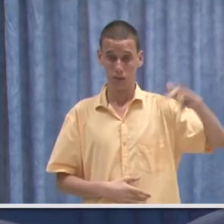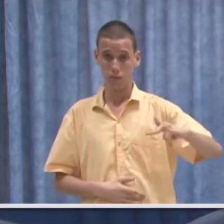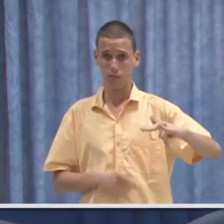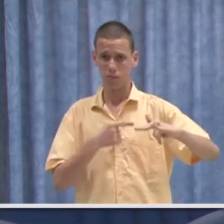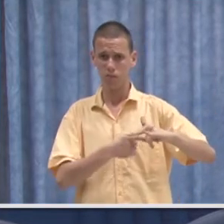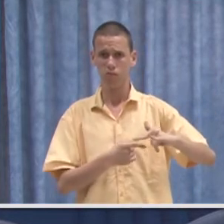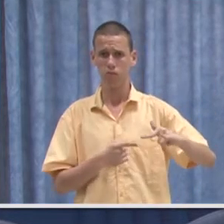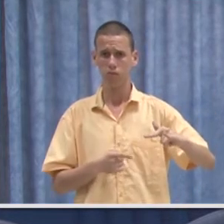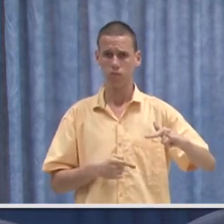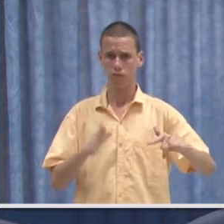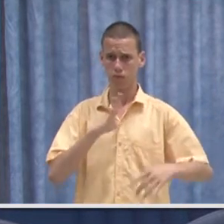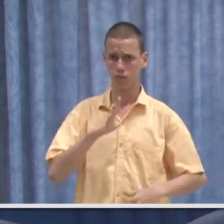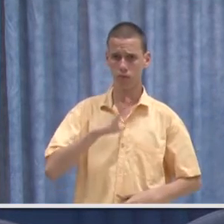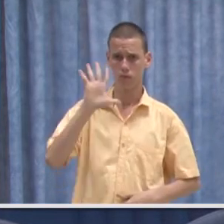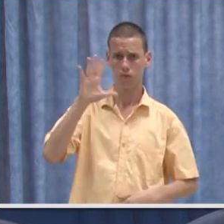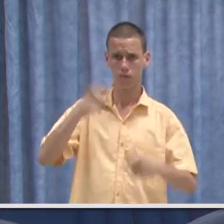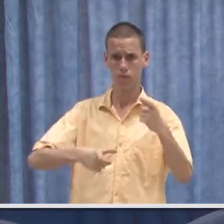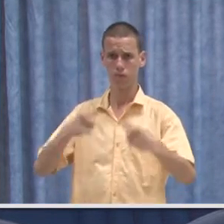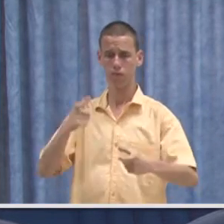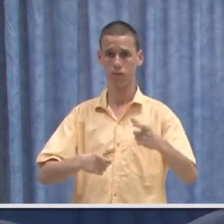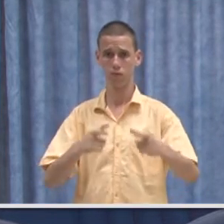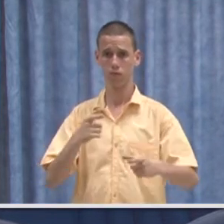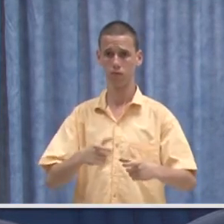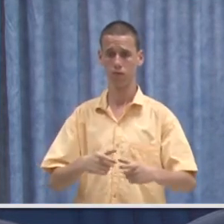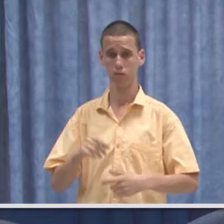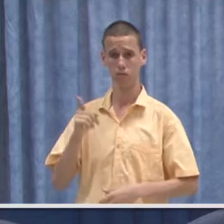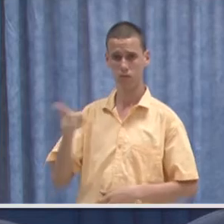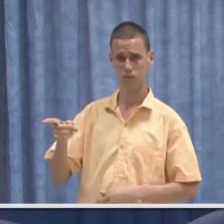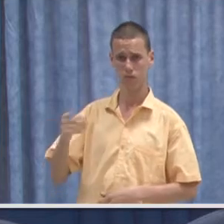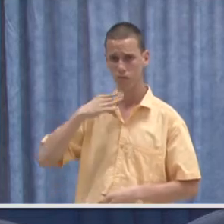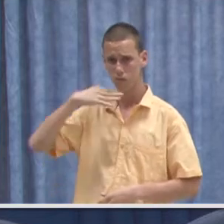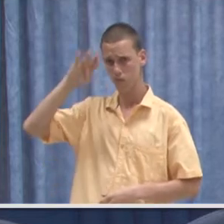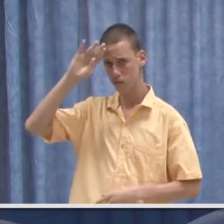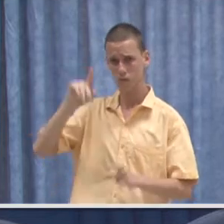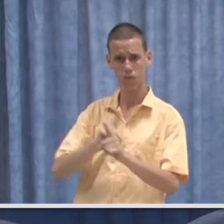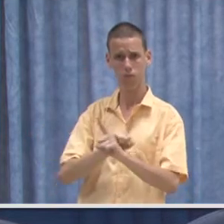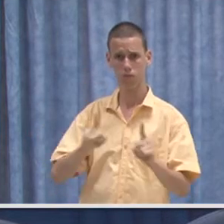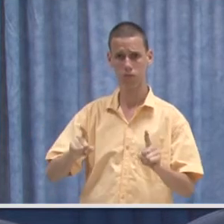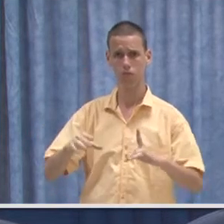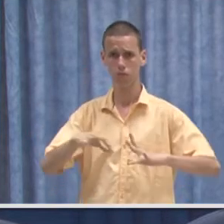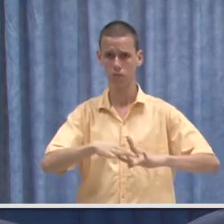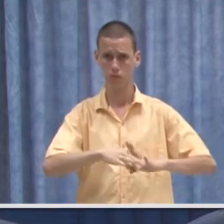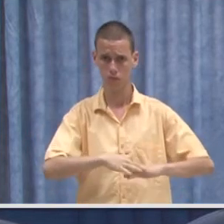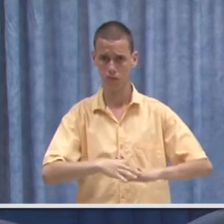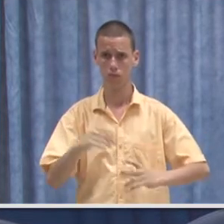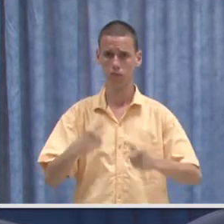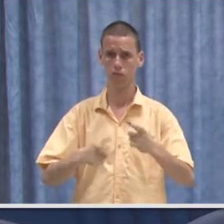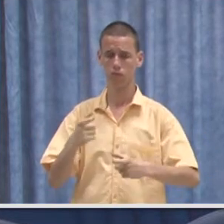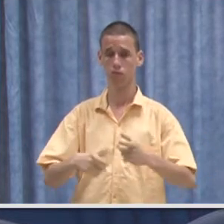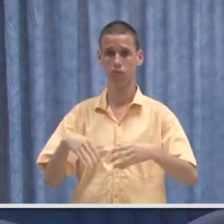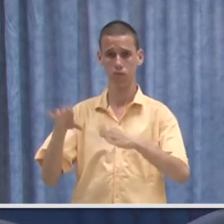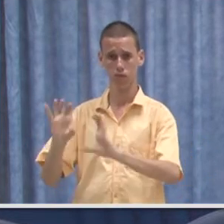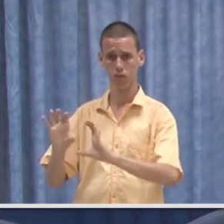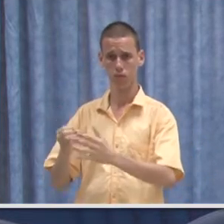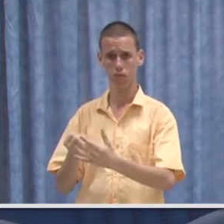n'ai pas problème de retourner. Moi bien content de venir, j'ai besoin d'autres familles, j'ai aussi à cause mon plus d'informations bon matin l'eau là